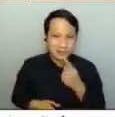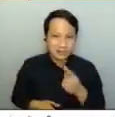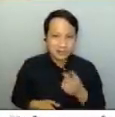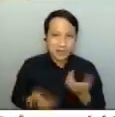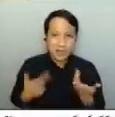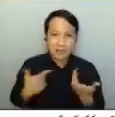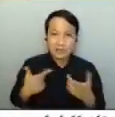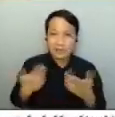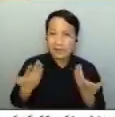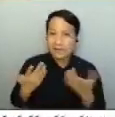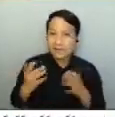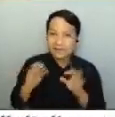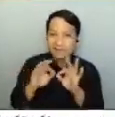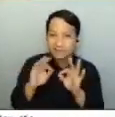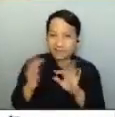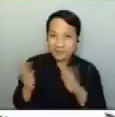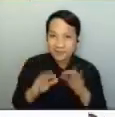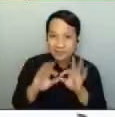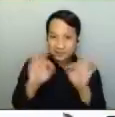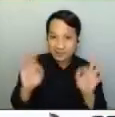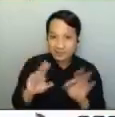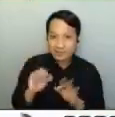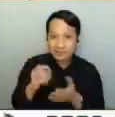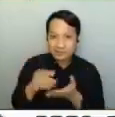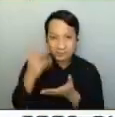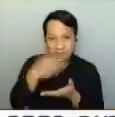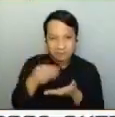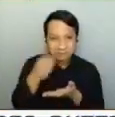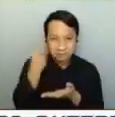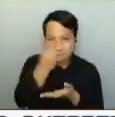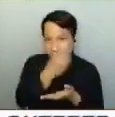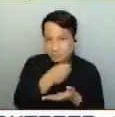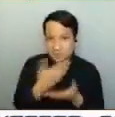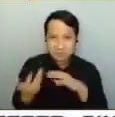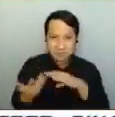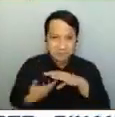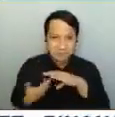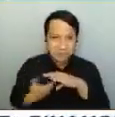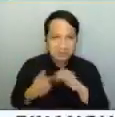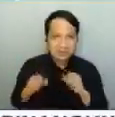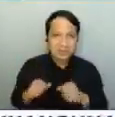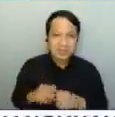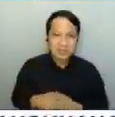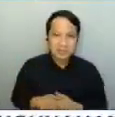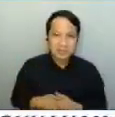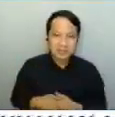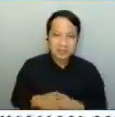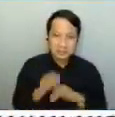Rise and Shine Pilipinas. Ako po ulit si Diane Medina Ilustre para sa TalkBiz.